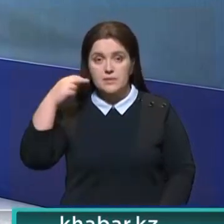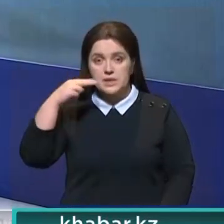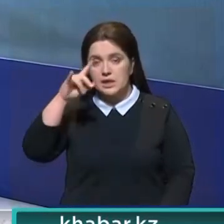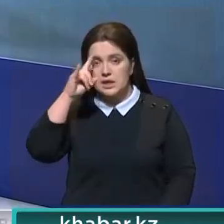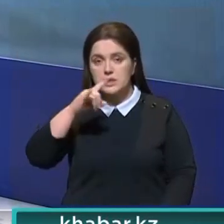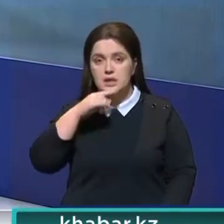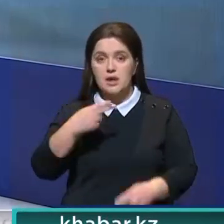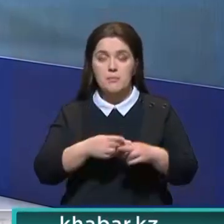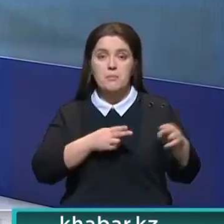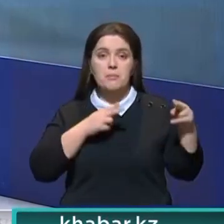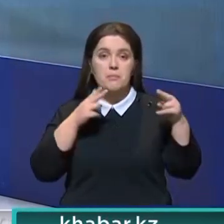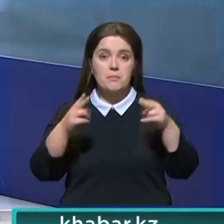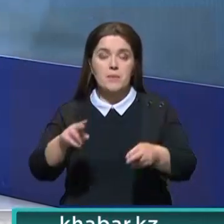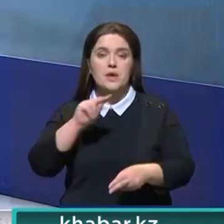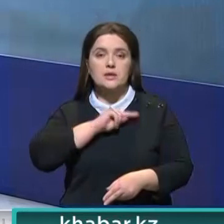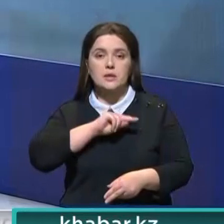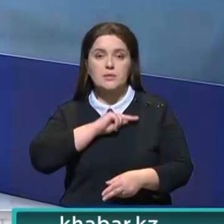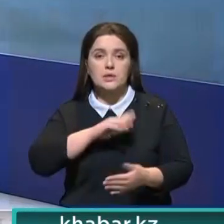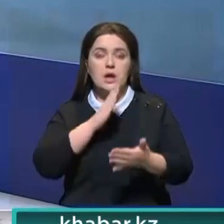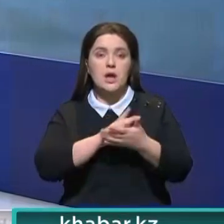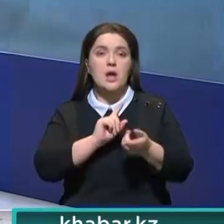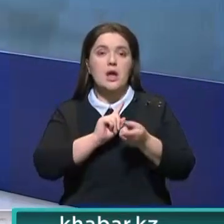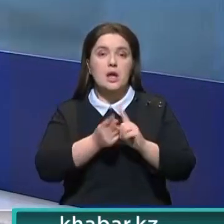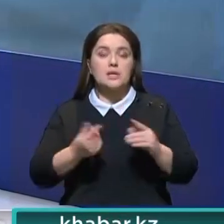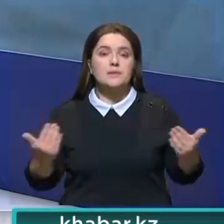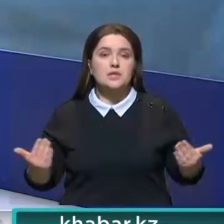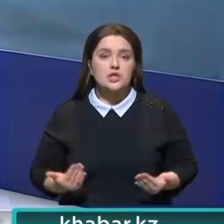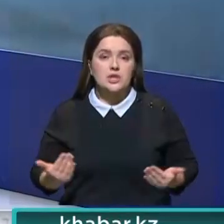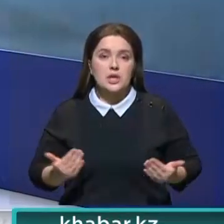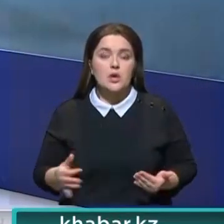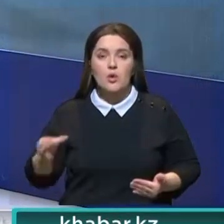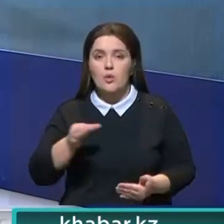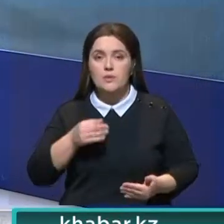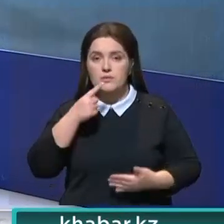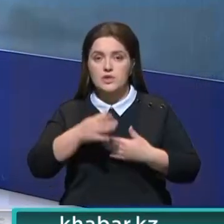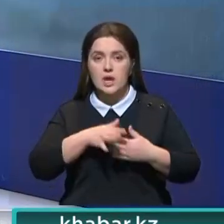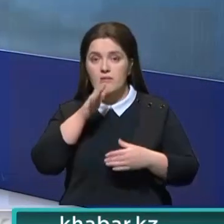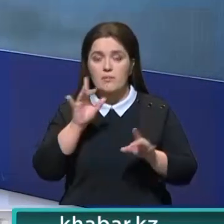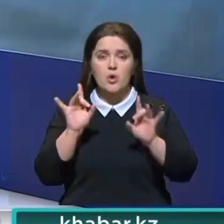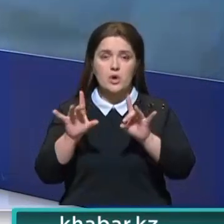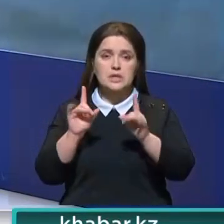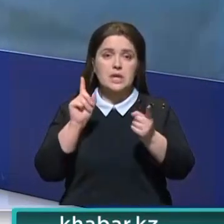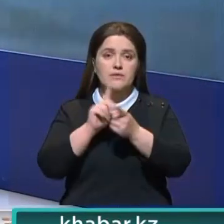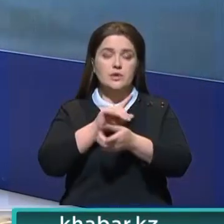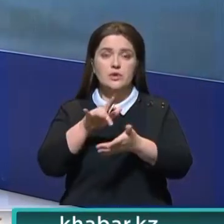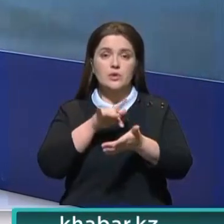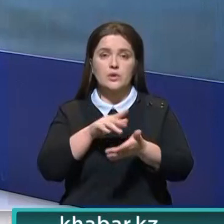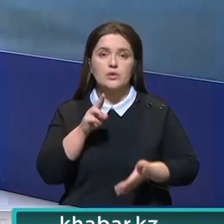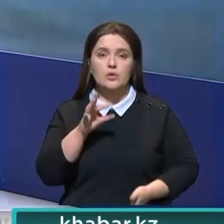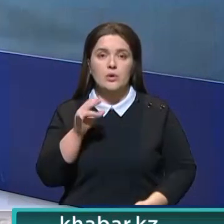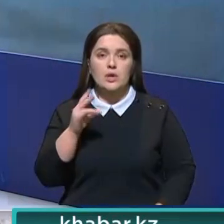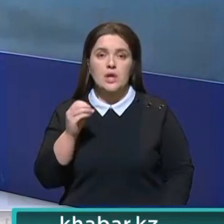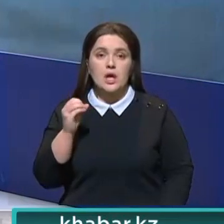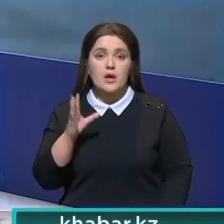заявил президент нашей страны, который прибыл в регион с рабочей поездкой. Как изменится жизнь жителей области в ближайшее время, он рассказал на встрече в